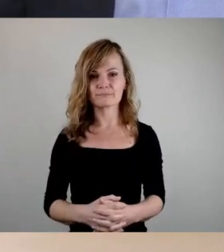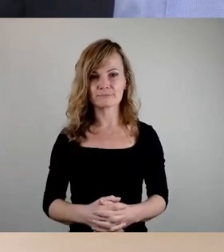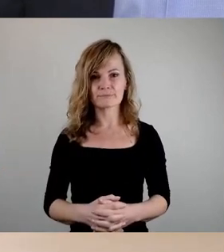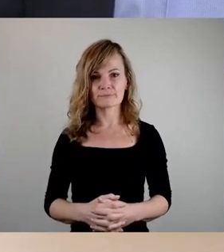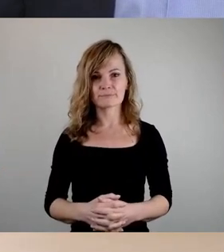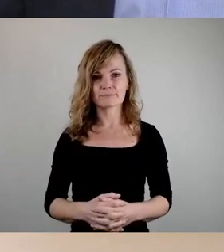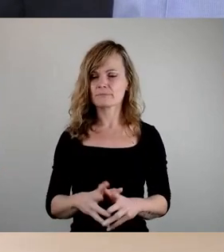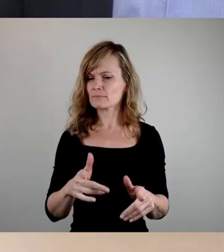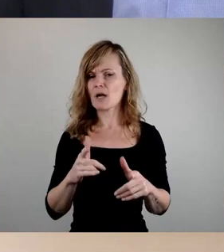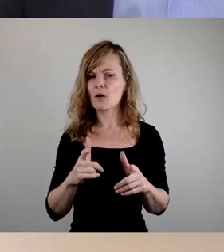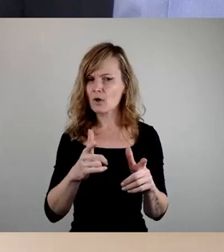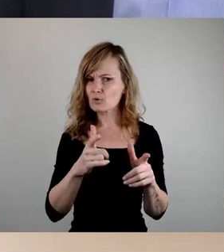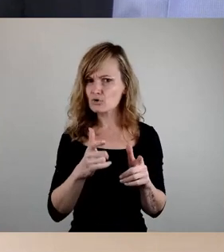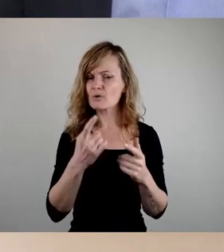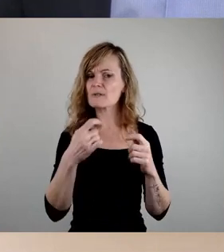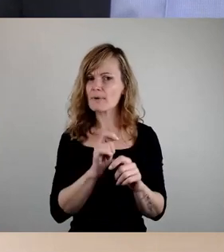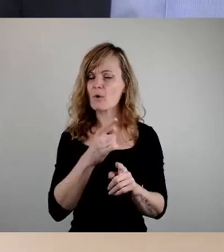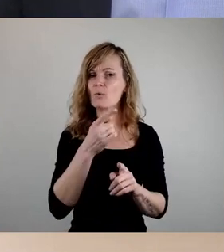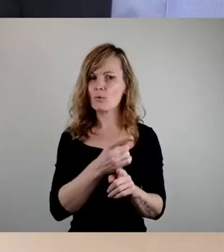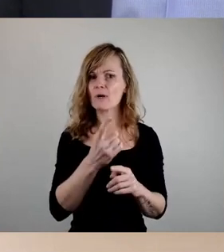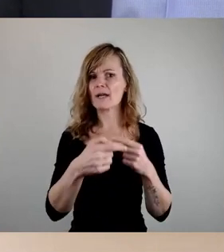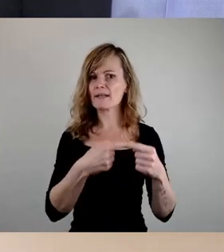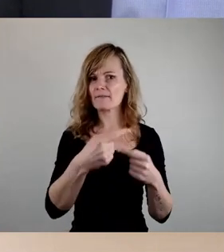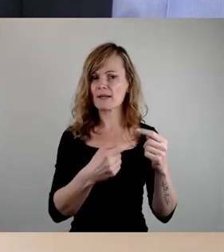Ausschuss Stadtentwicklung und Bau vorberaten.